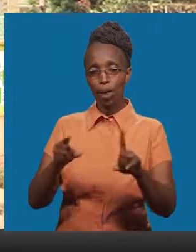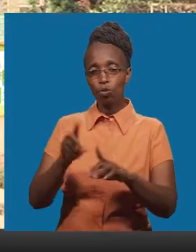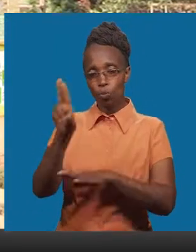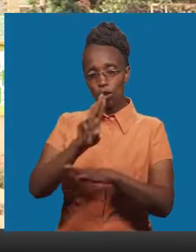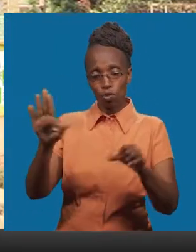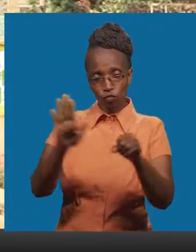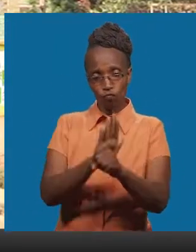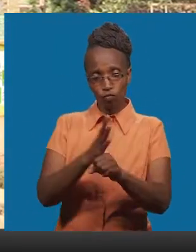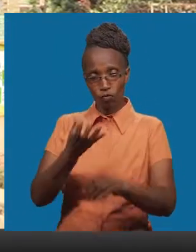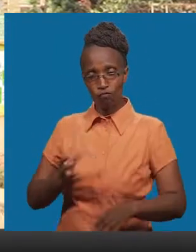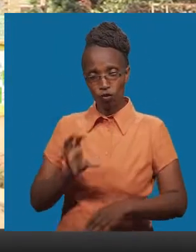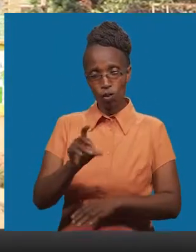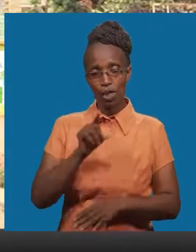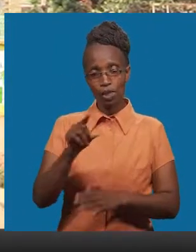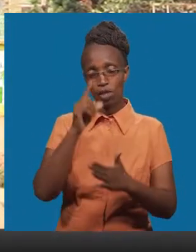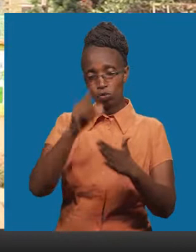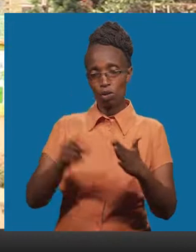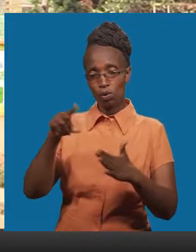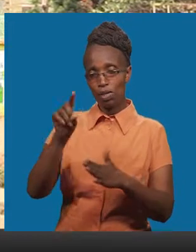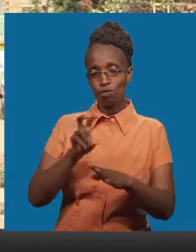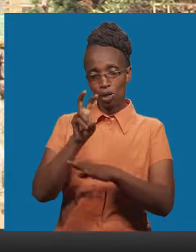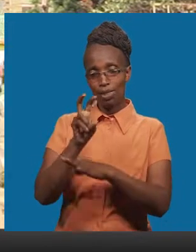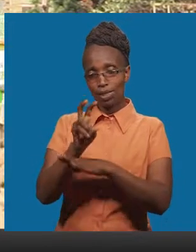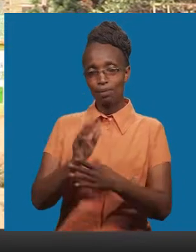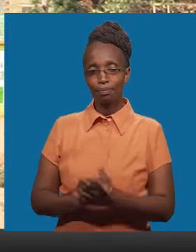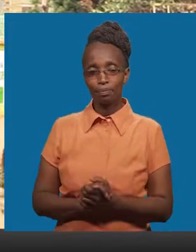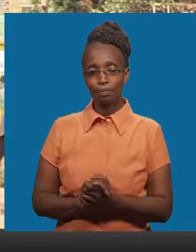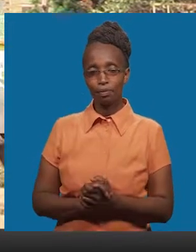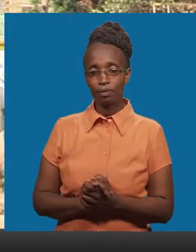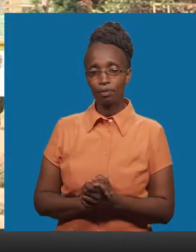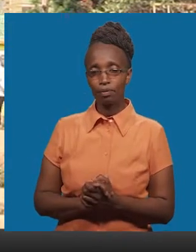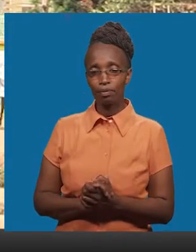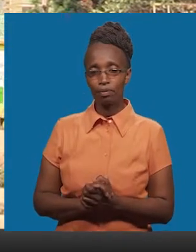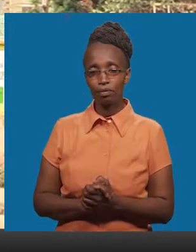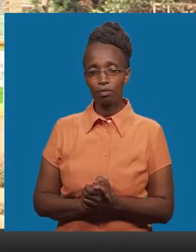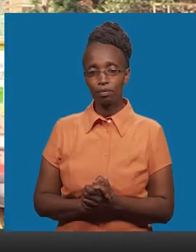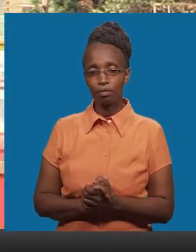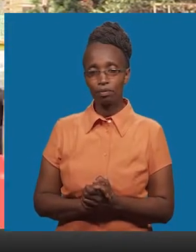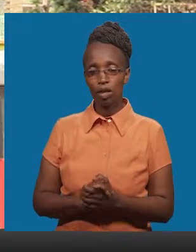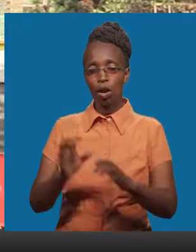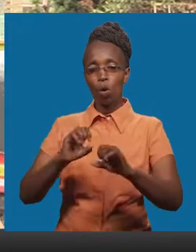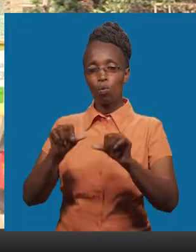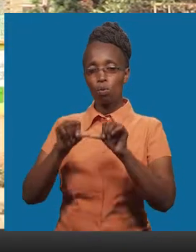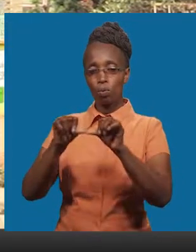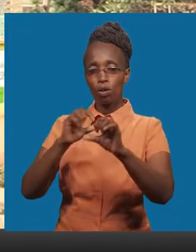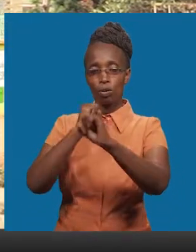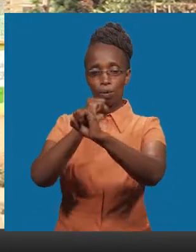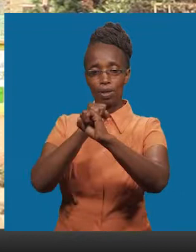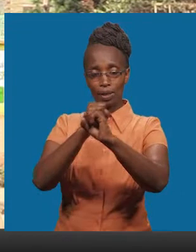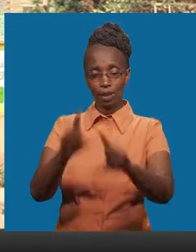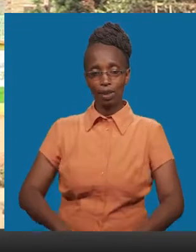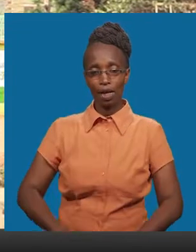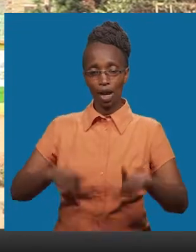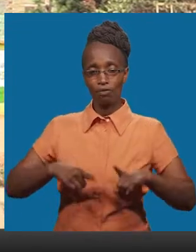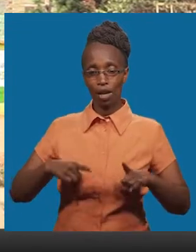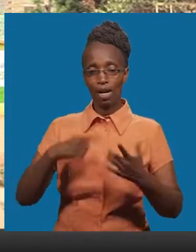full force of the law, and that is the time now we will see our true colors. We will not accept that. We will protect